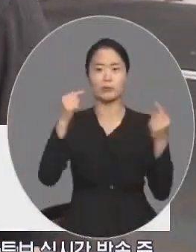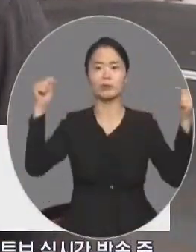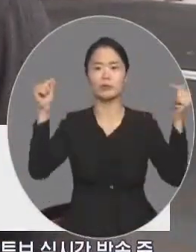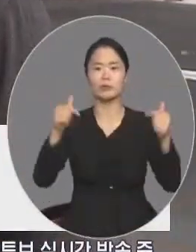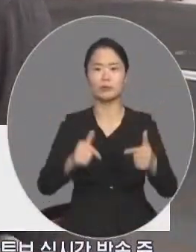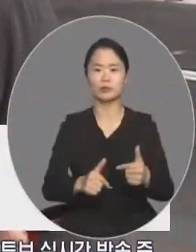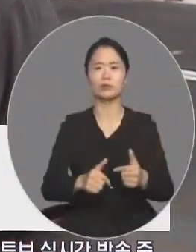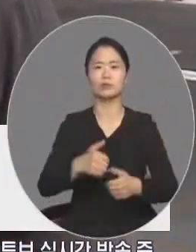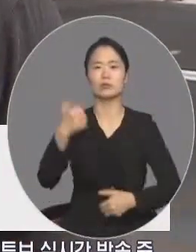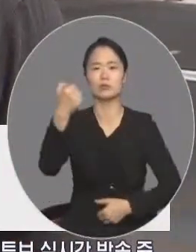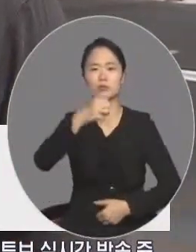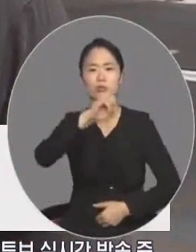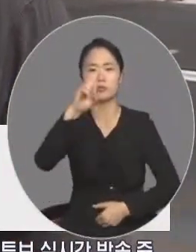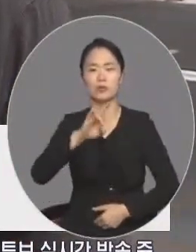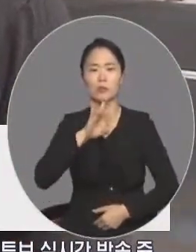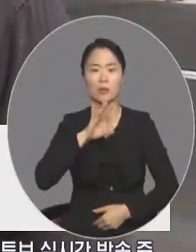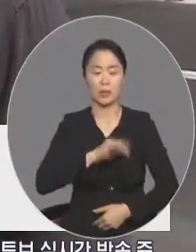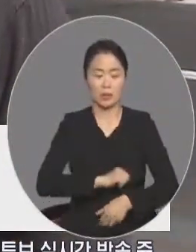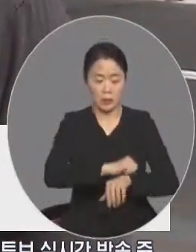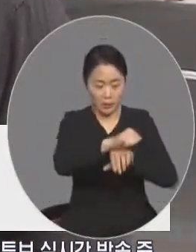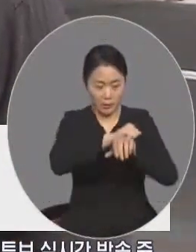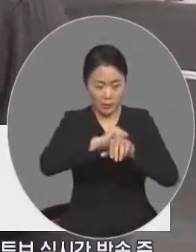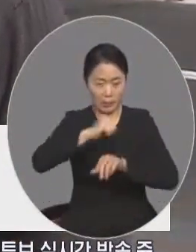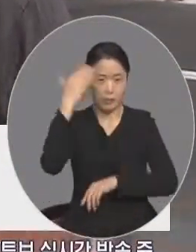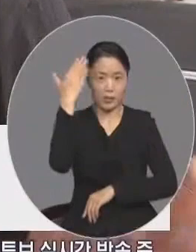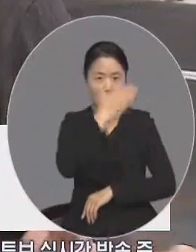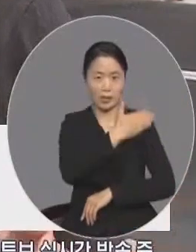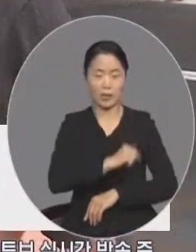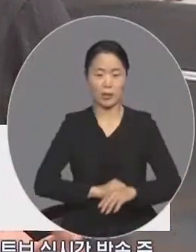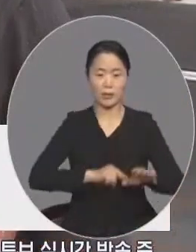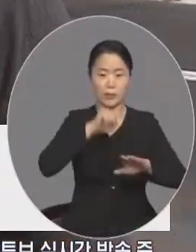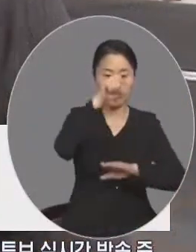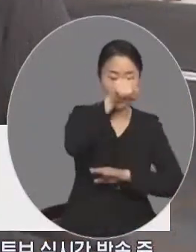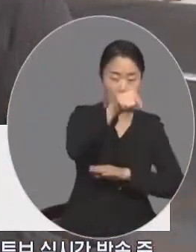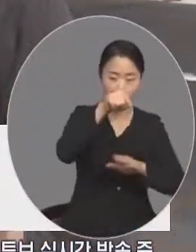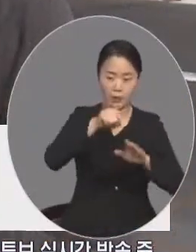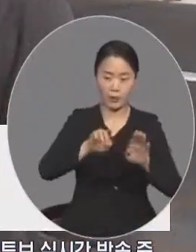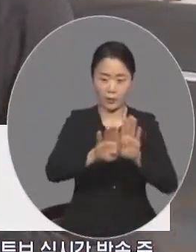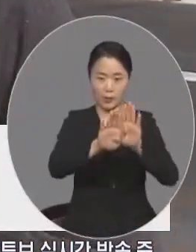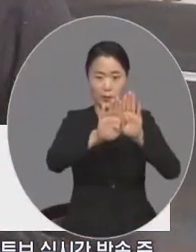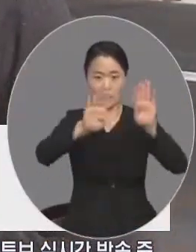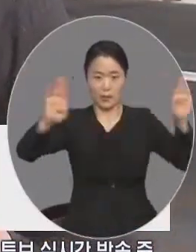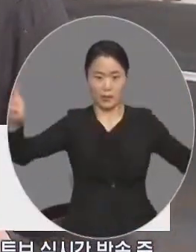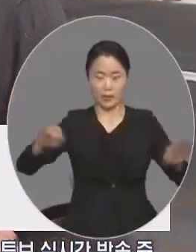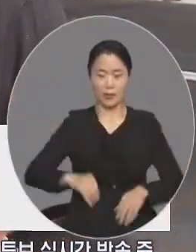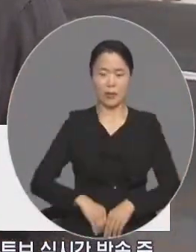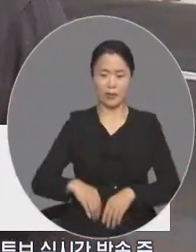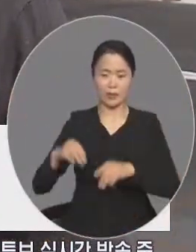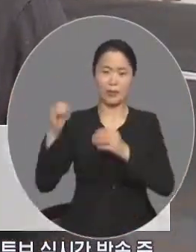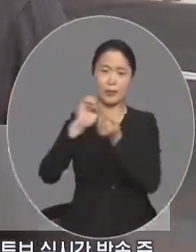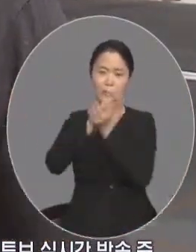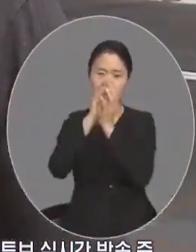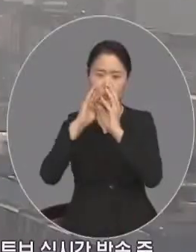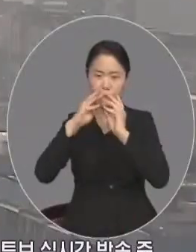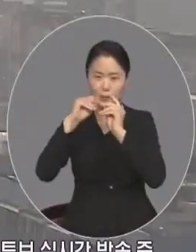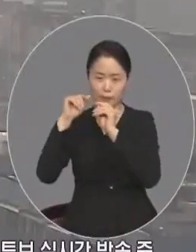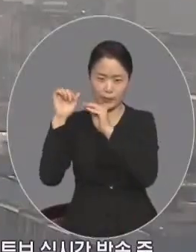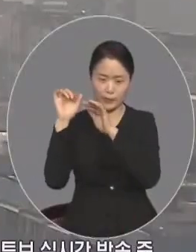세차를 해놓으면 차가 깨끗해져야 되는데 실내 세차한다고 문을 열어놓으면 안에 계속 그동안 꽃가루가